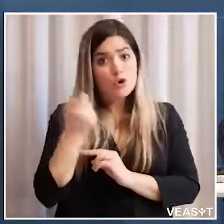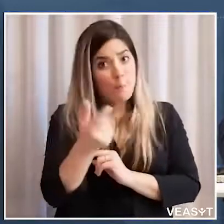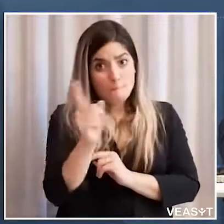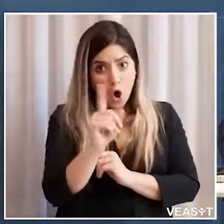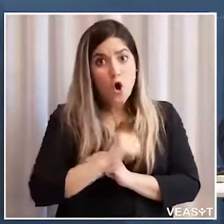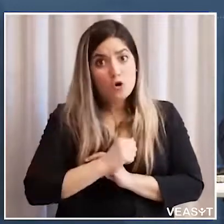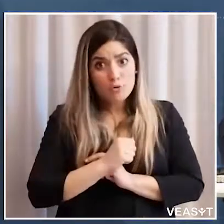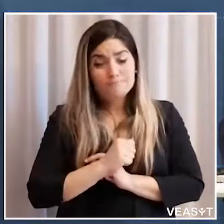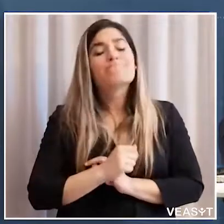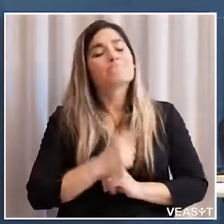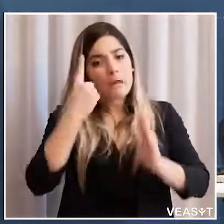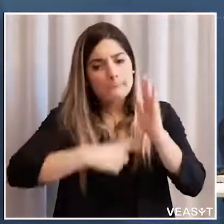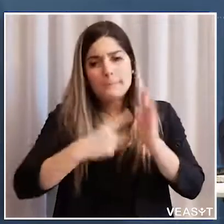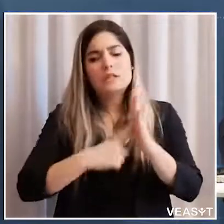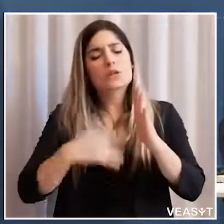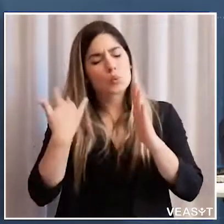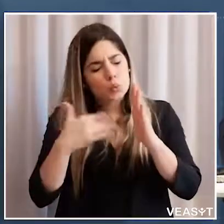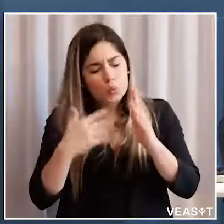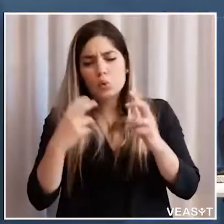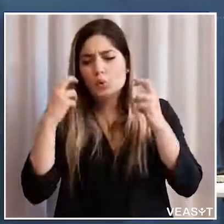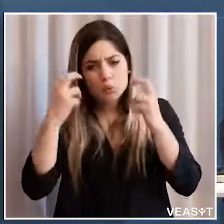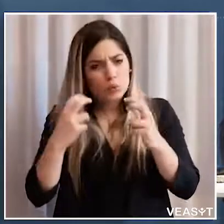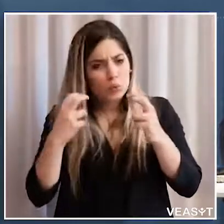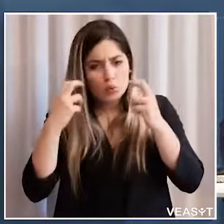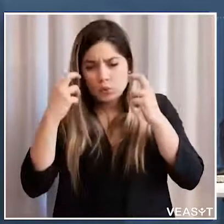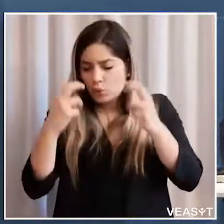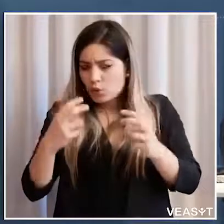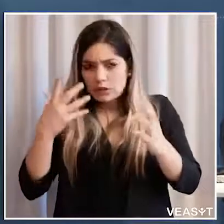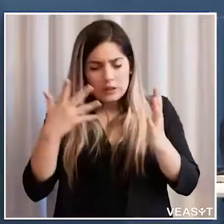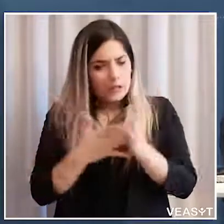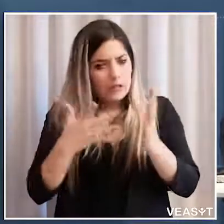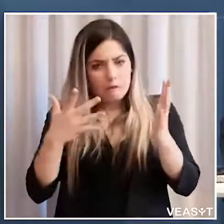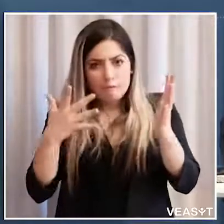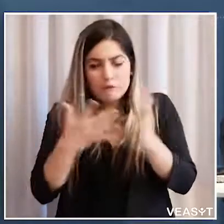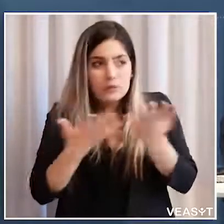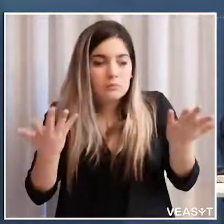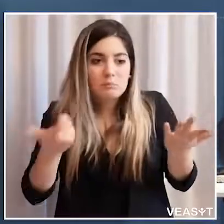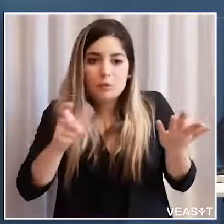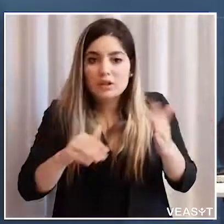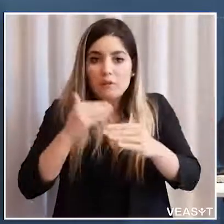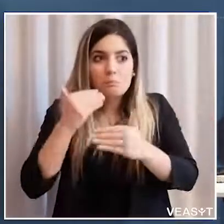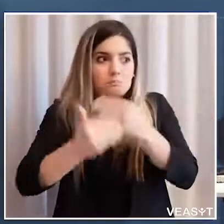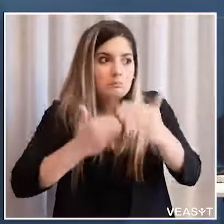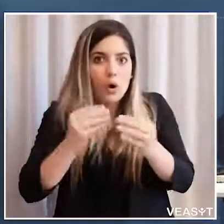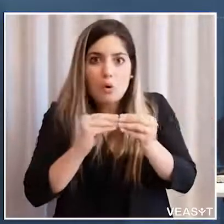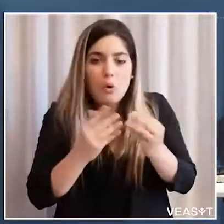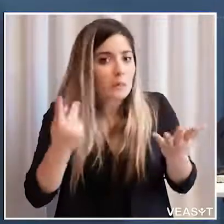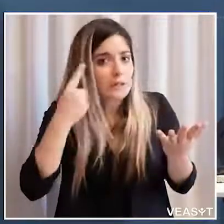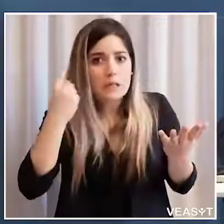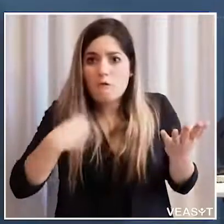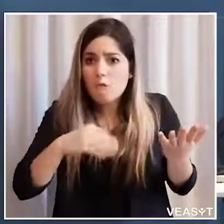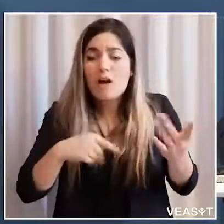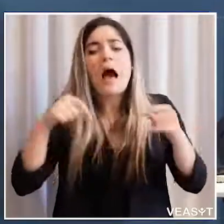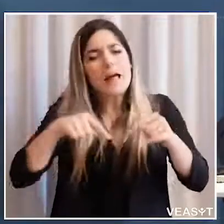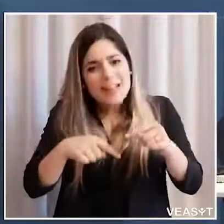poco sono stati tempi molto intensivi intensi anche difficile perché mai si sapeva come procedesse invece